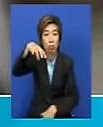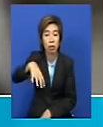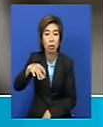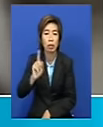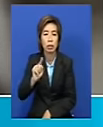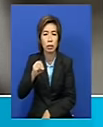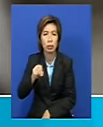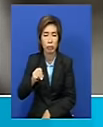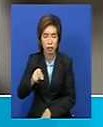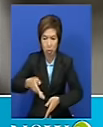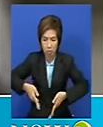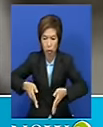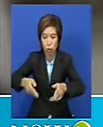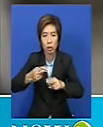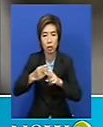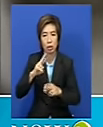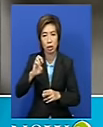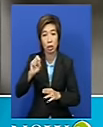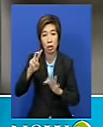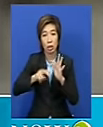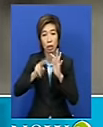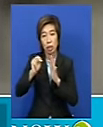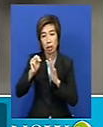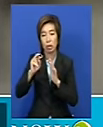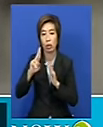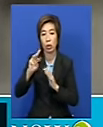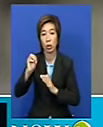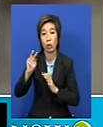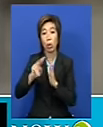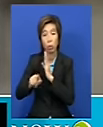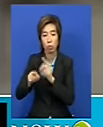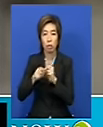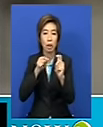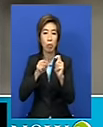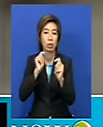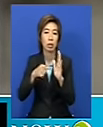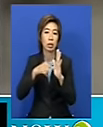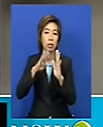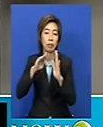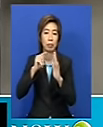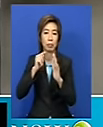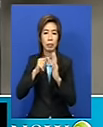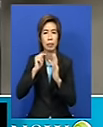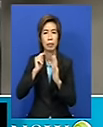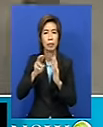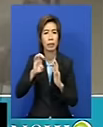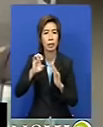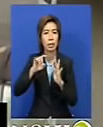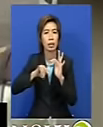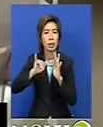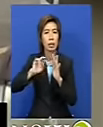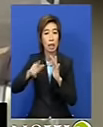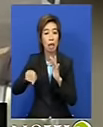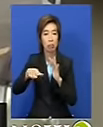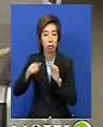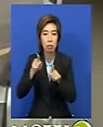บริเวณถนนรื่นรมอยู่ที่ตำบลทับเที่ยงอำเภอเมืองตรังใกล้ๆกับตลาดนัดแล้วก็เป็นช่วงจังหวะเวลาที่บร